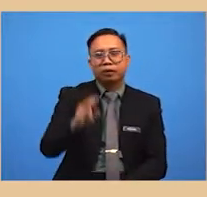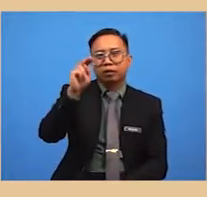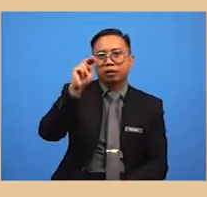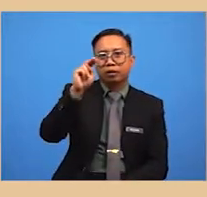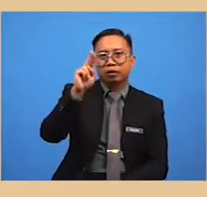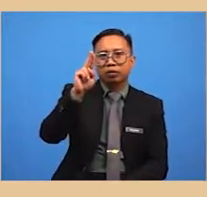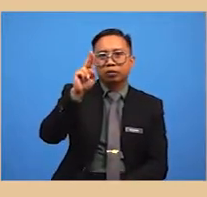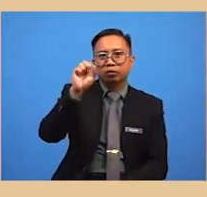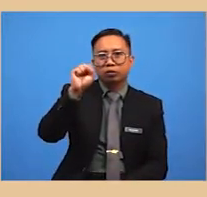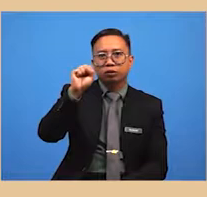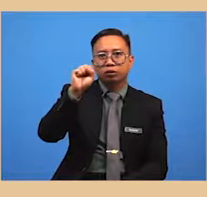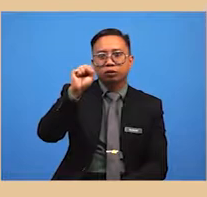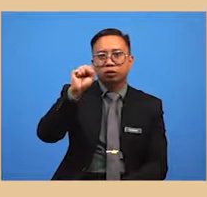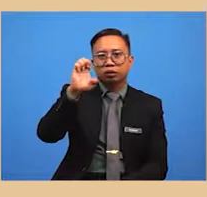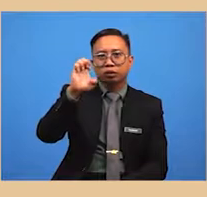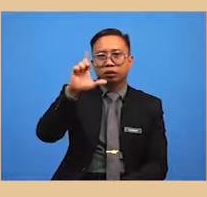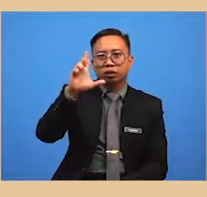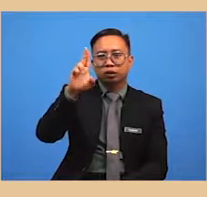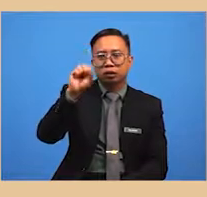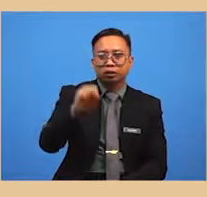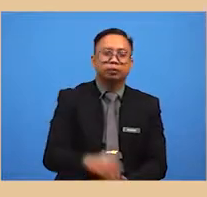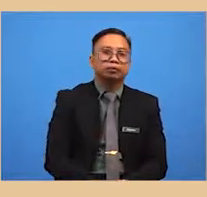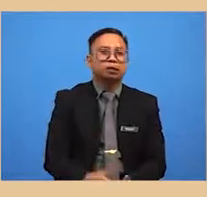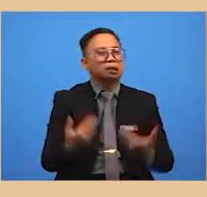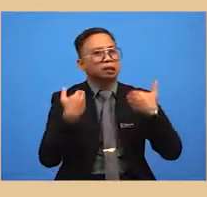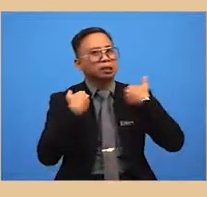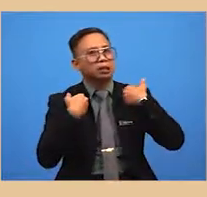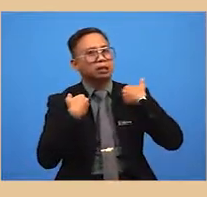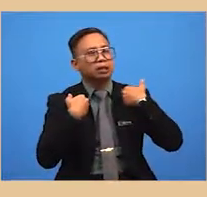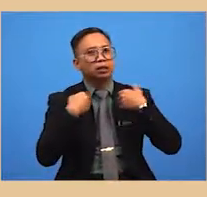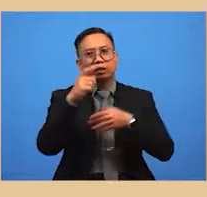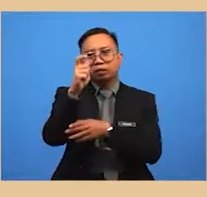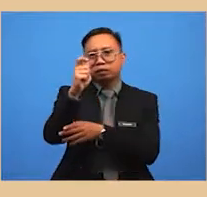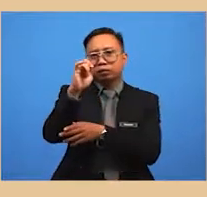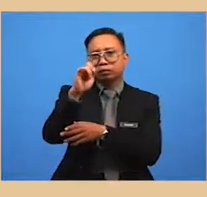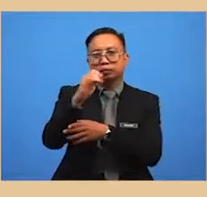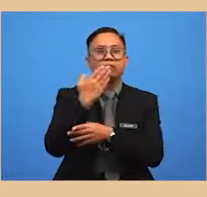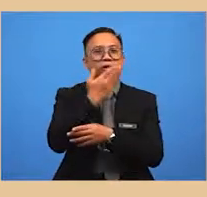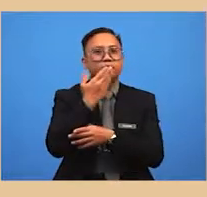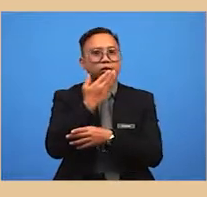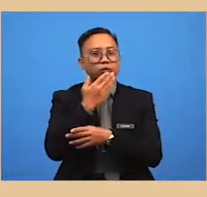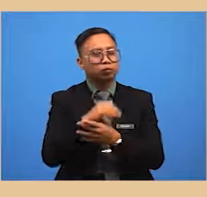nucellus. Nucellus ini terdiri daripada tisu parenkima.